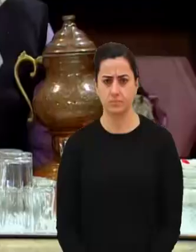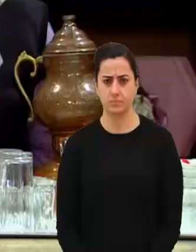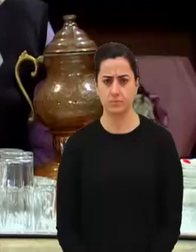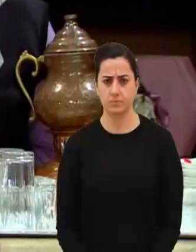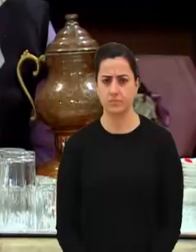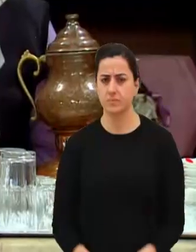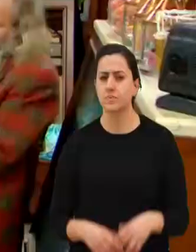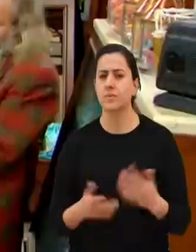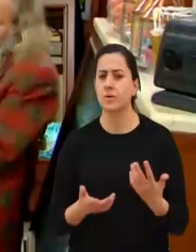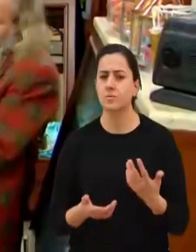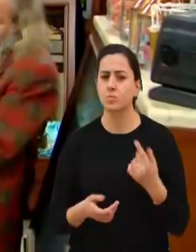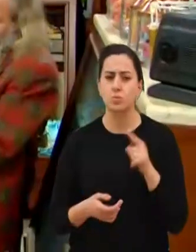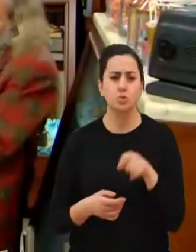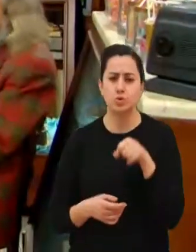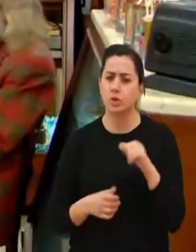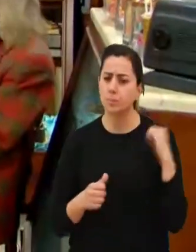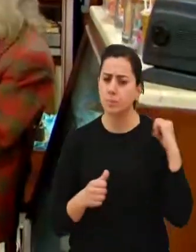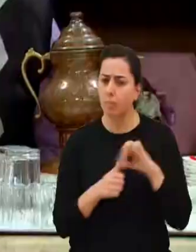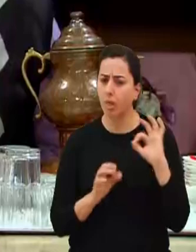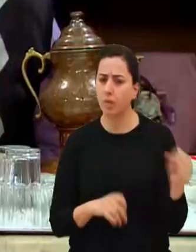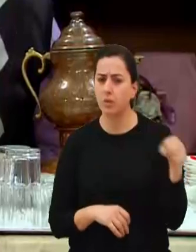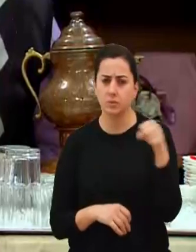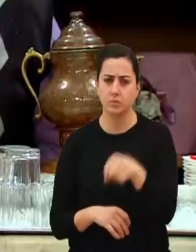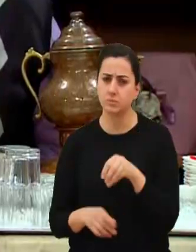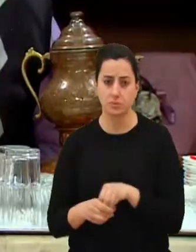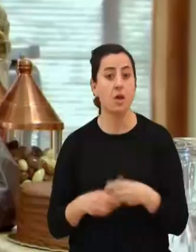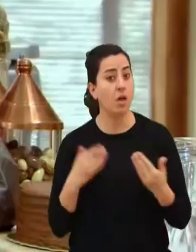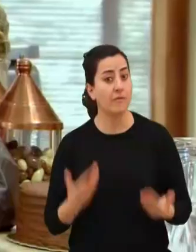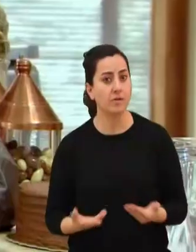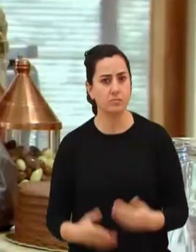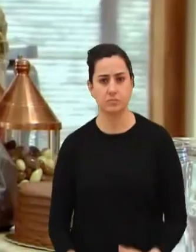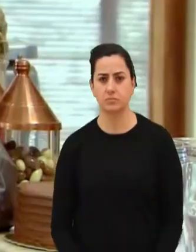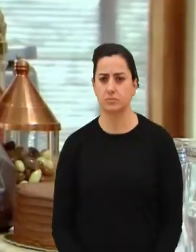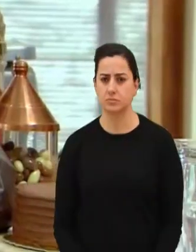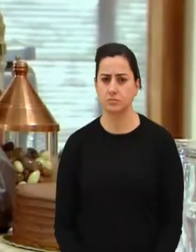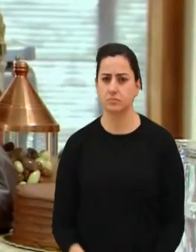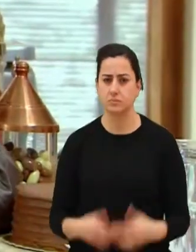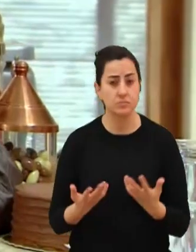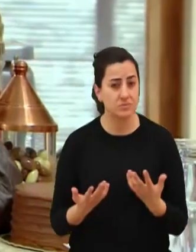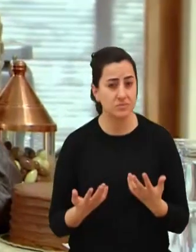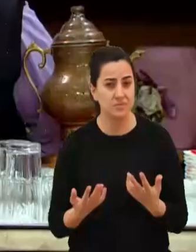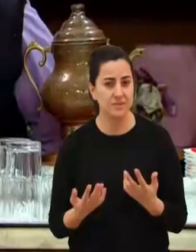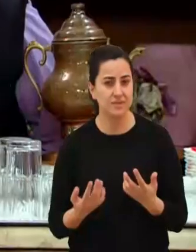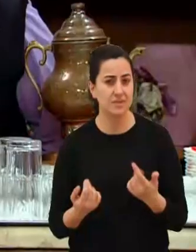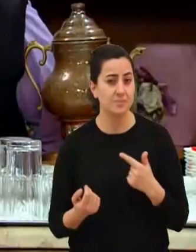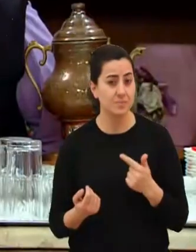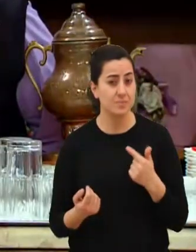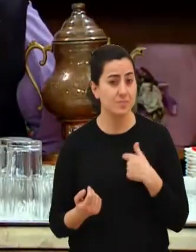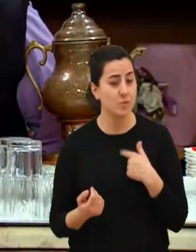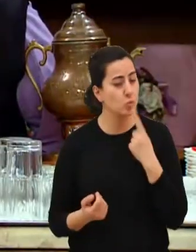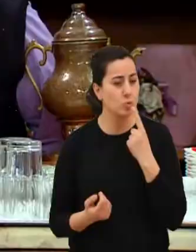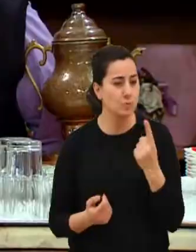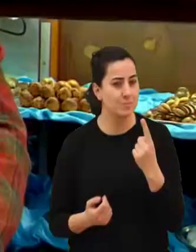Sami abi. Evet. Ambu çanta gene mi geldi buraya? Evet. Şş, Bekir. Ben diyorum